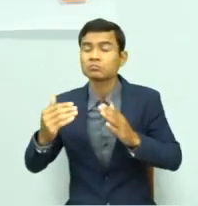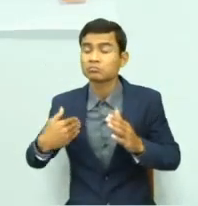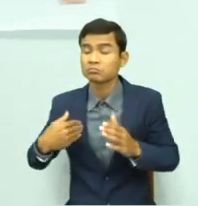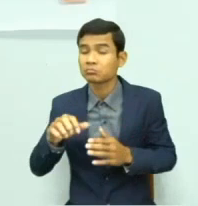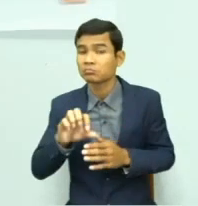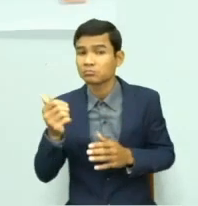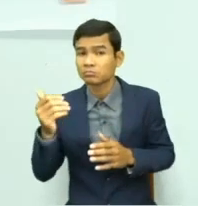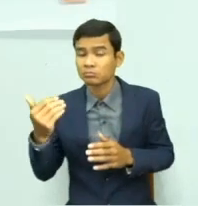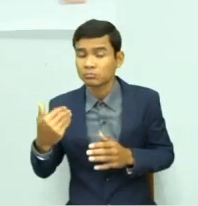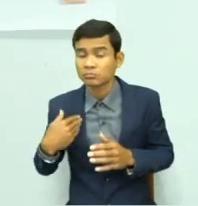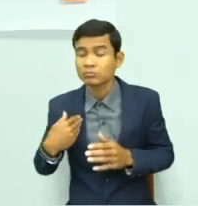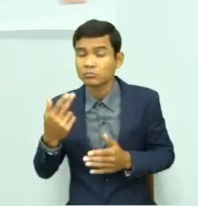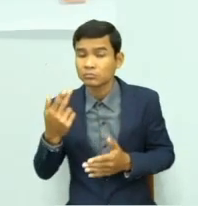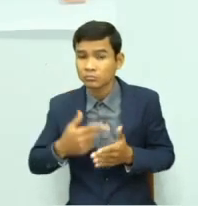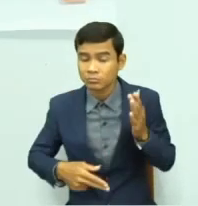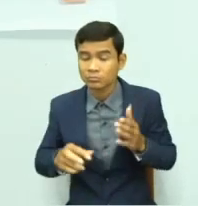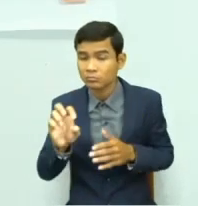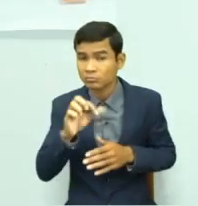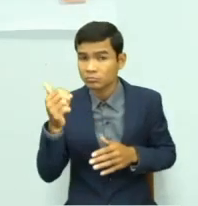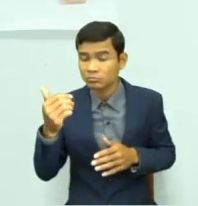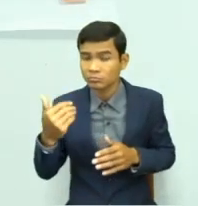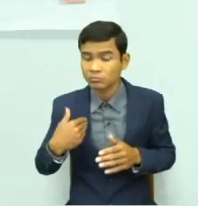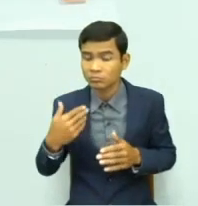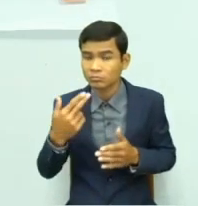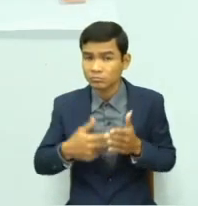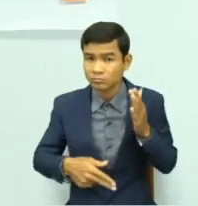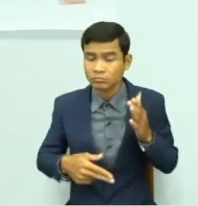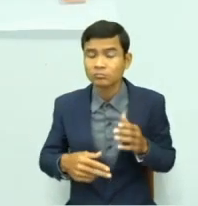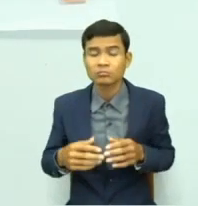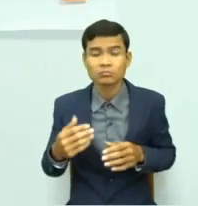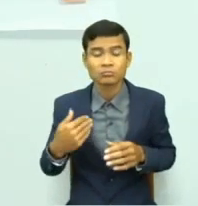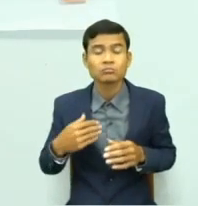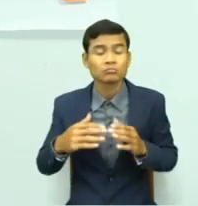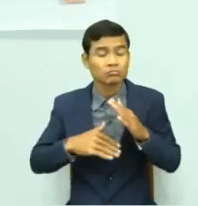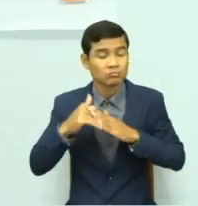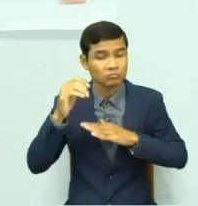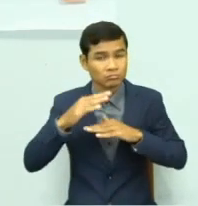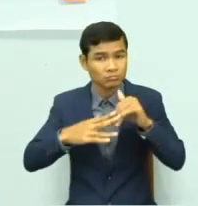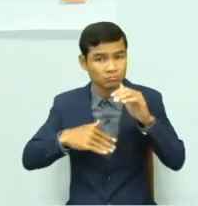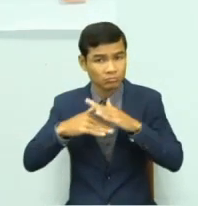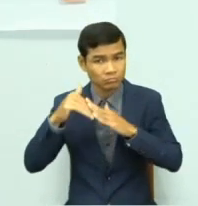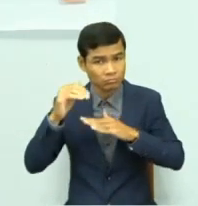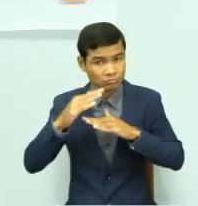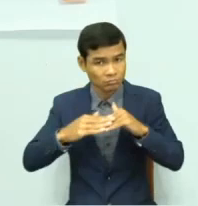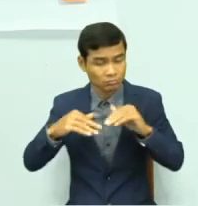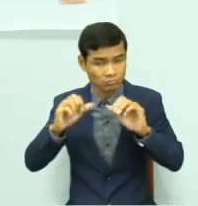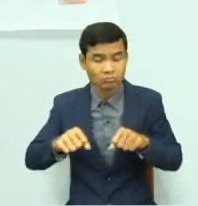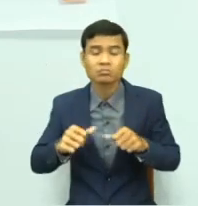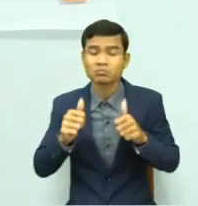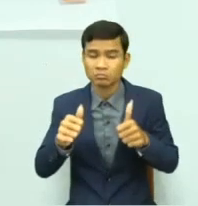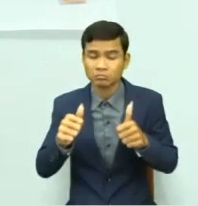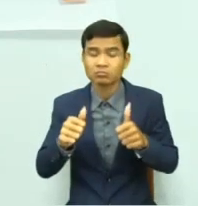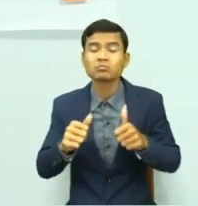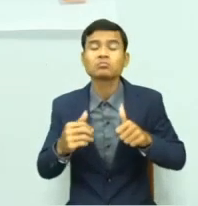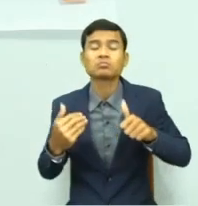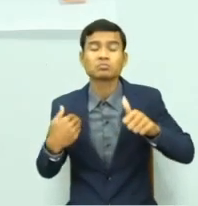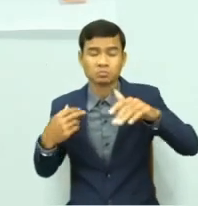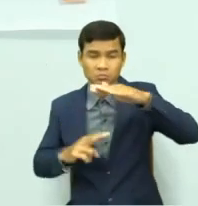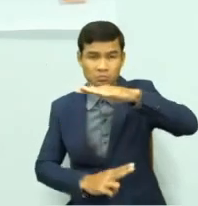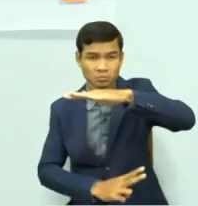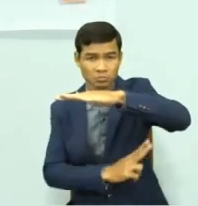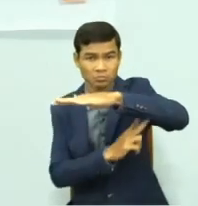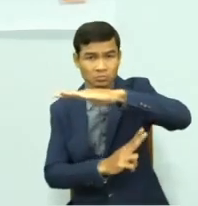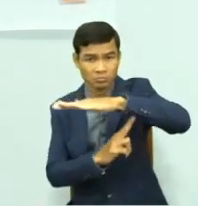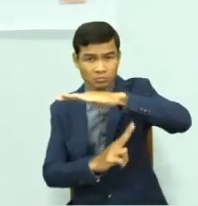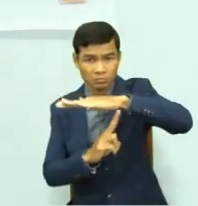tiết tế. Nâng miên ở vầy tiết tế con, đã kê sang song là ứng. Chà, là ổn à, cứ miên spiên ạ